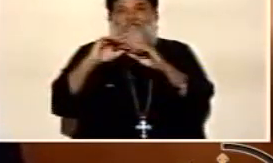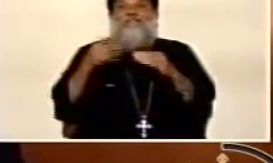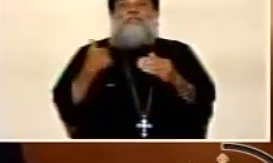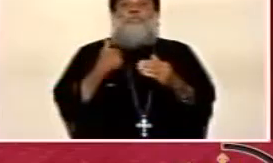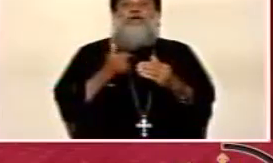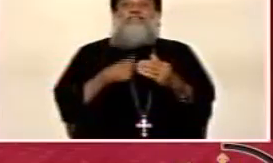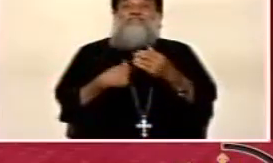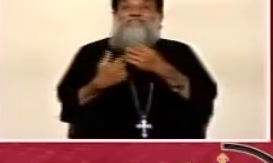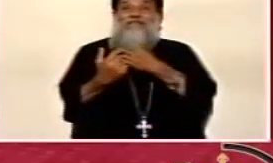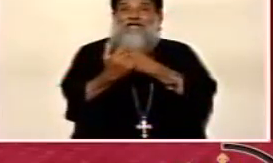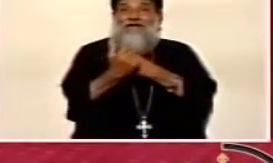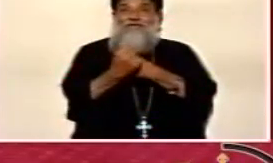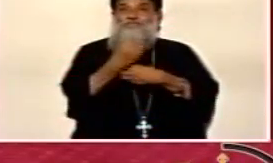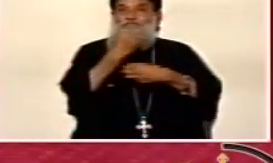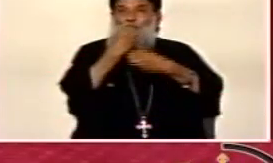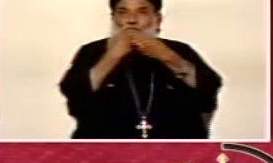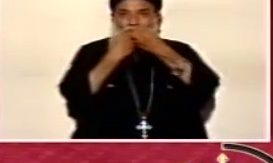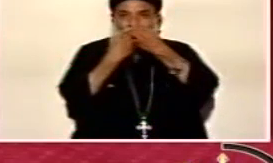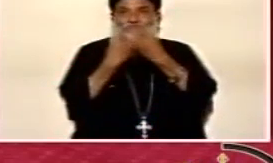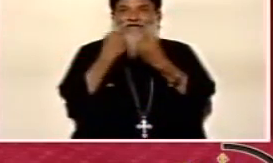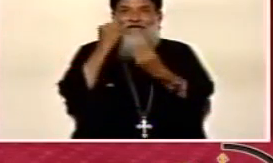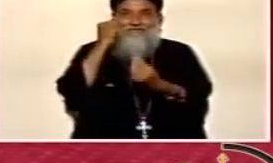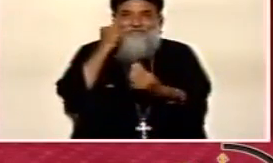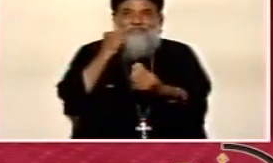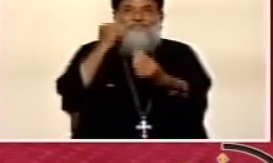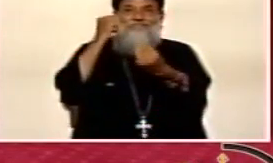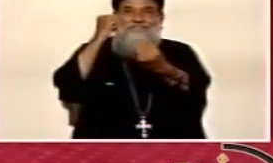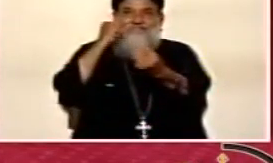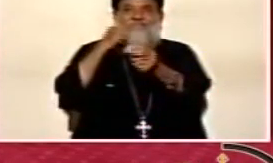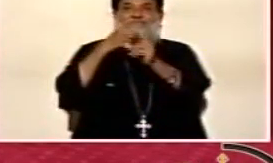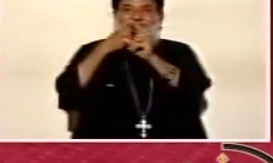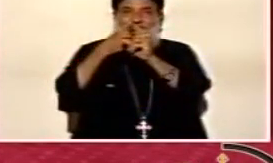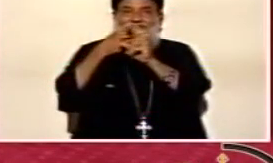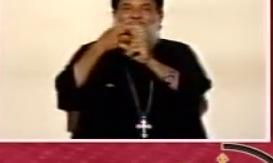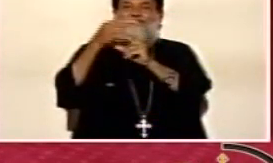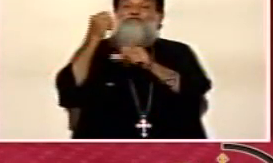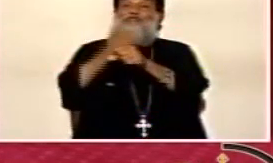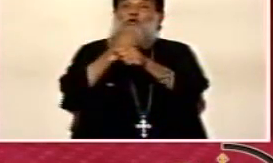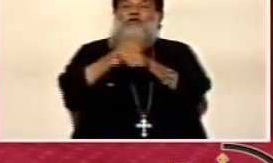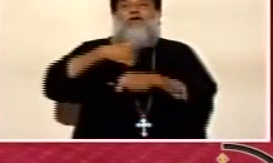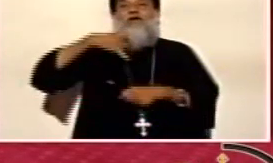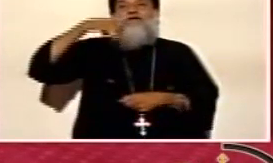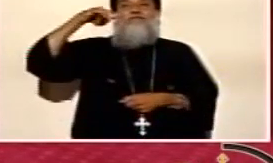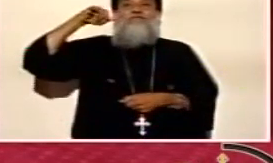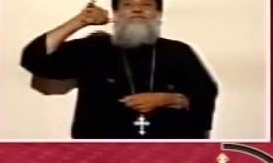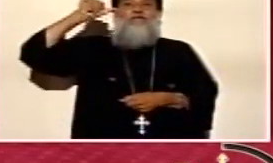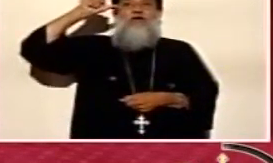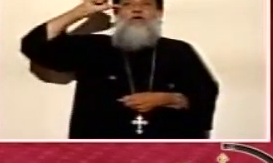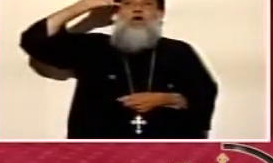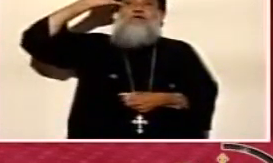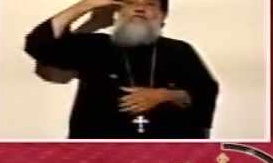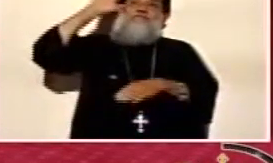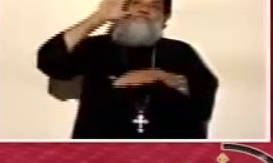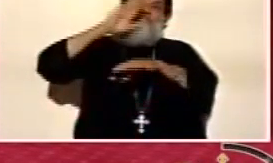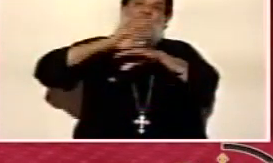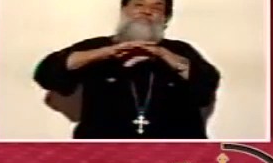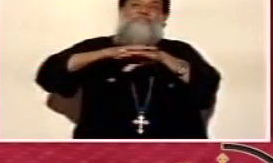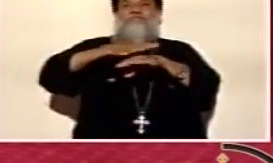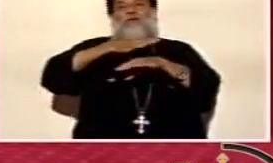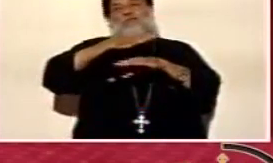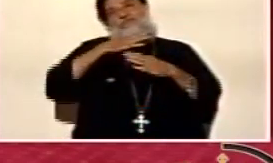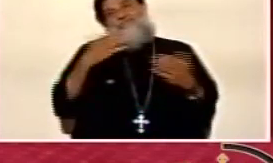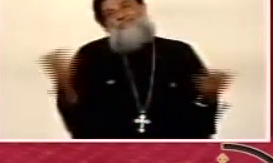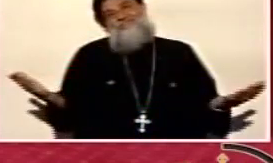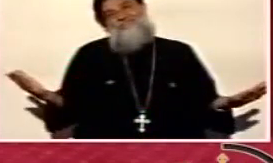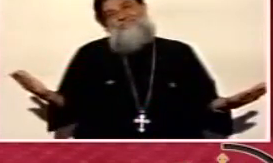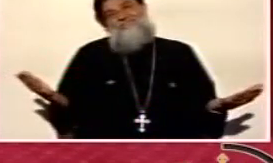يعني دي نصيحة حلوة قوي لينا كرعاة أو كخدام وإكليروس،